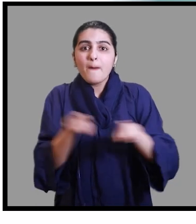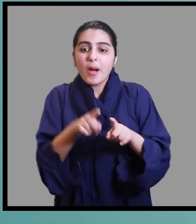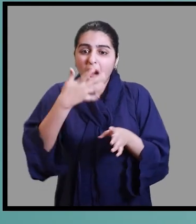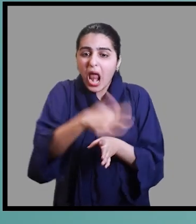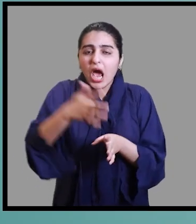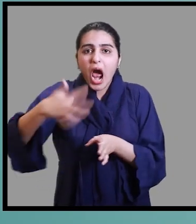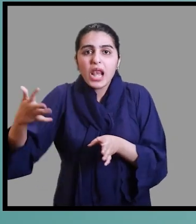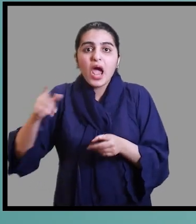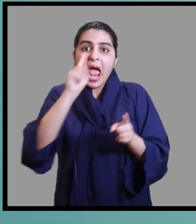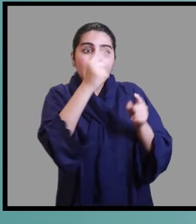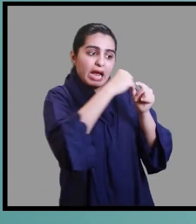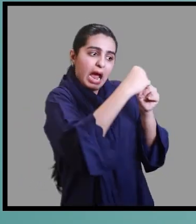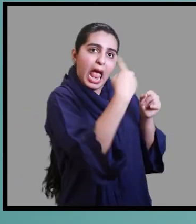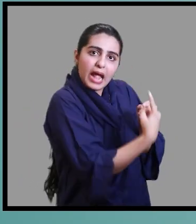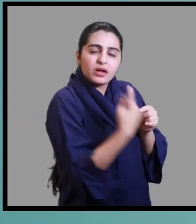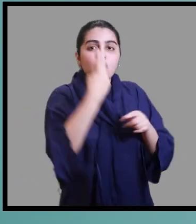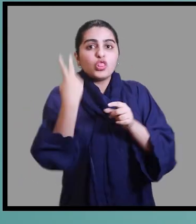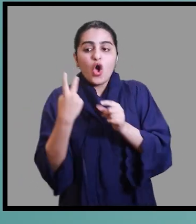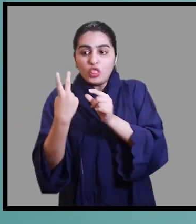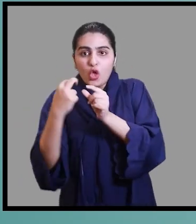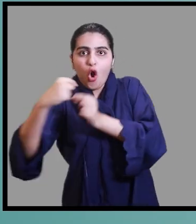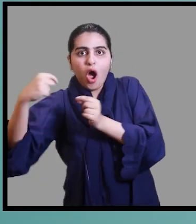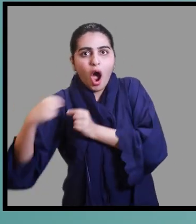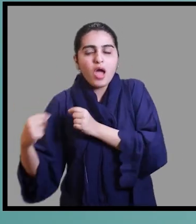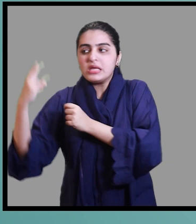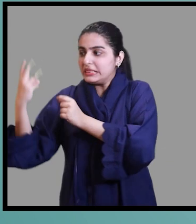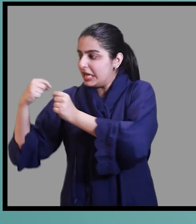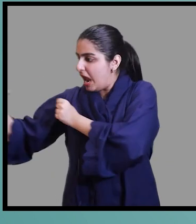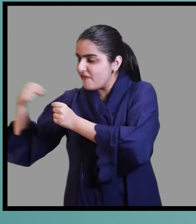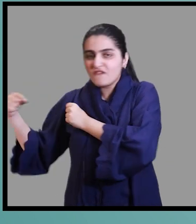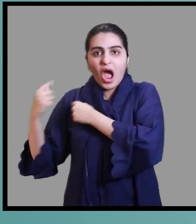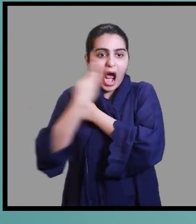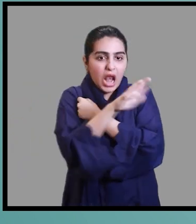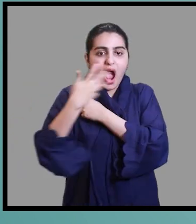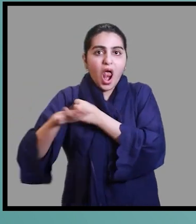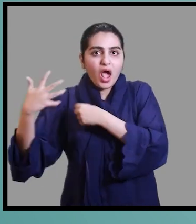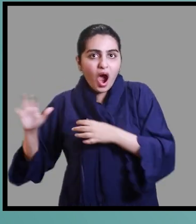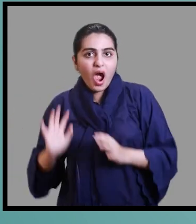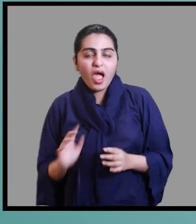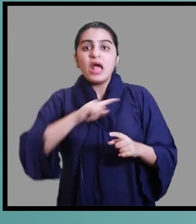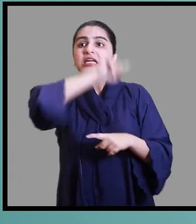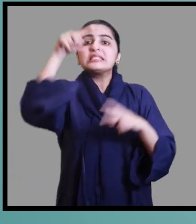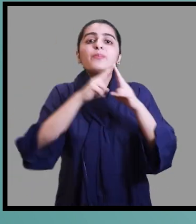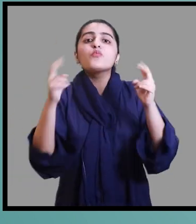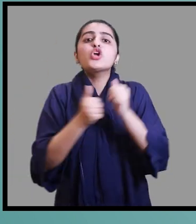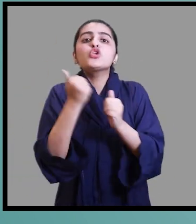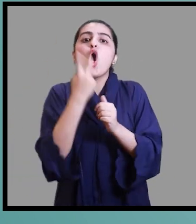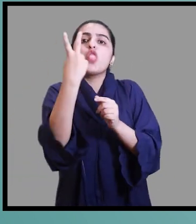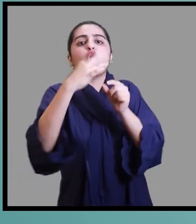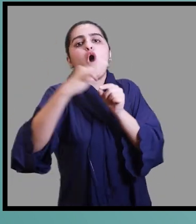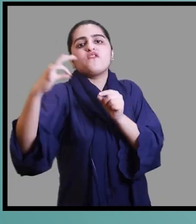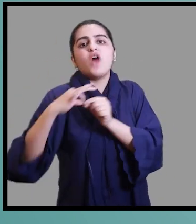इसके बहुत सारे टाइप्स होते हैं, एक वायर वाले होते हैं, दो वायर वाले होते हैं, तीन वायर वाले होते हैं। ज़्यादातर लोग हम दो वायर वाले